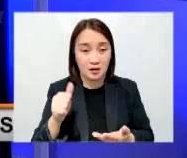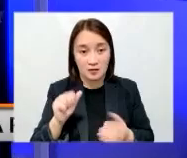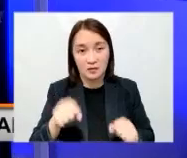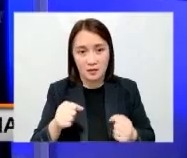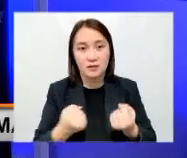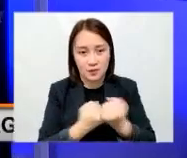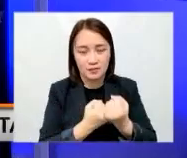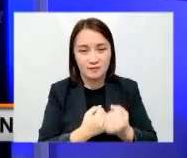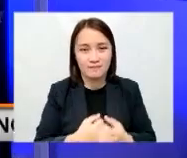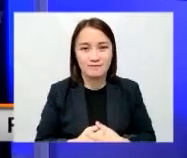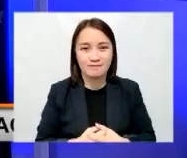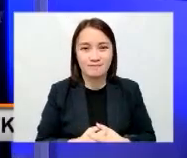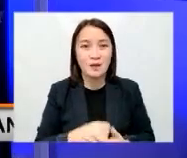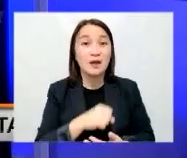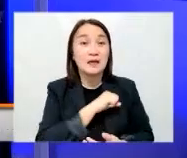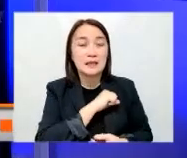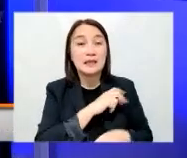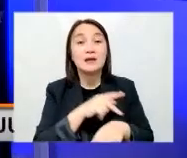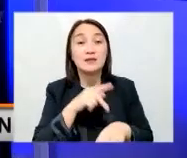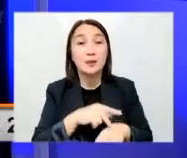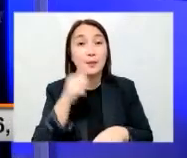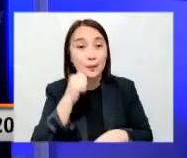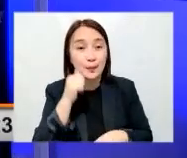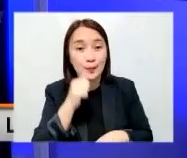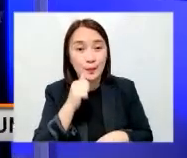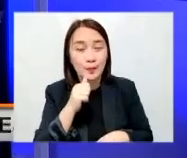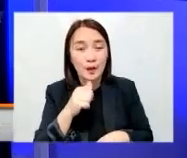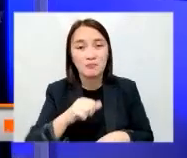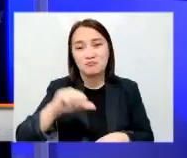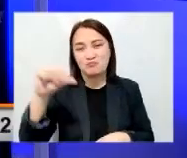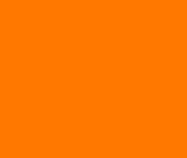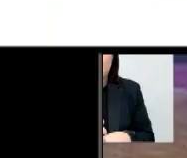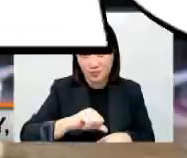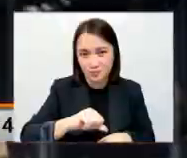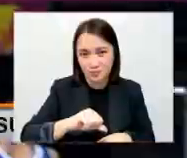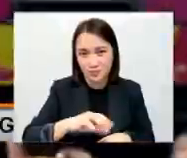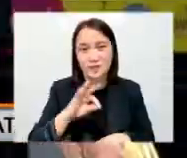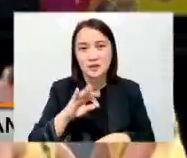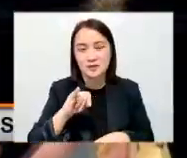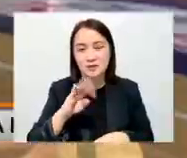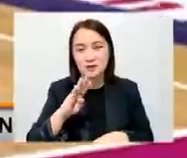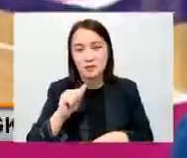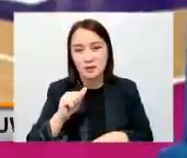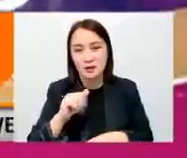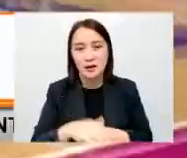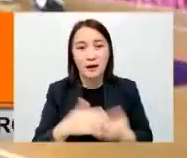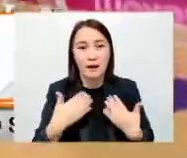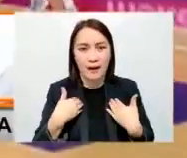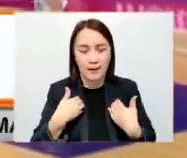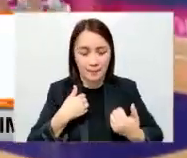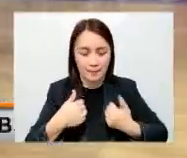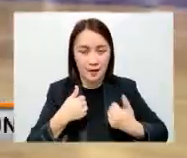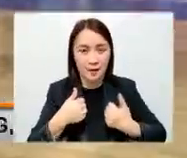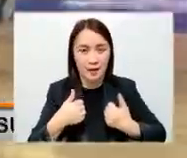Gilas Women's National Team naman natin nabigo sa unang sabak sa FIBA Women's Asia Cup. Nakatapat ng Gilas ang Australia